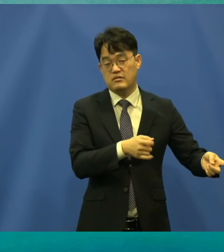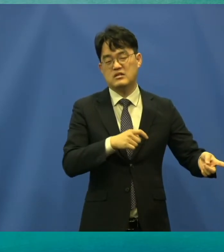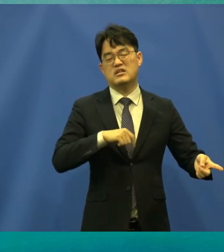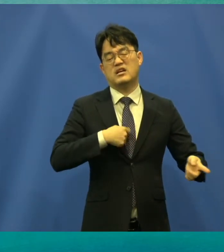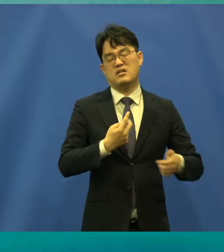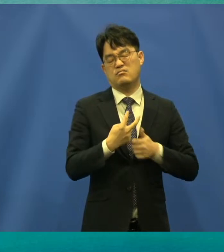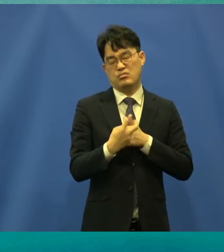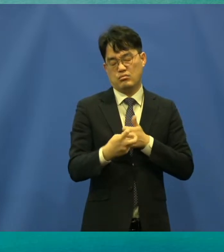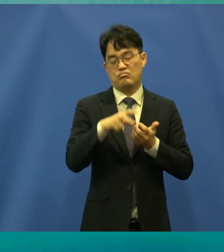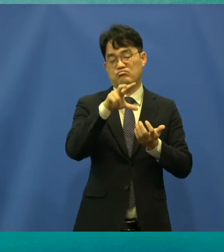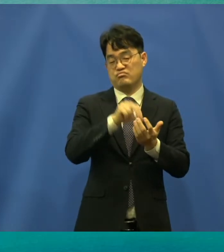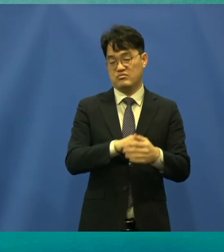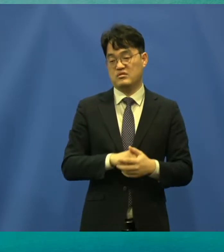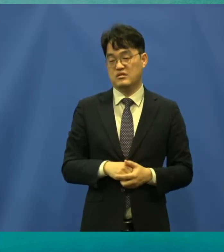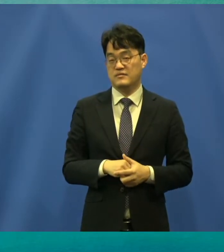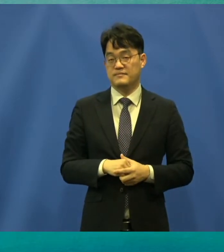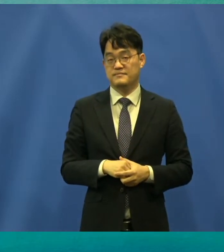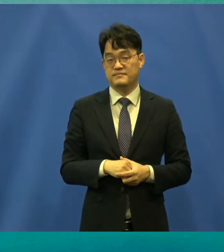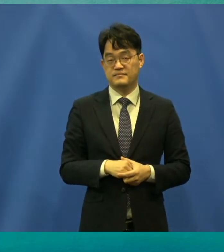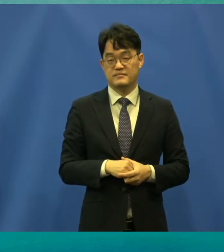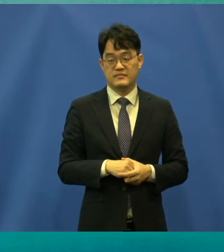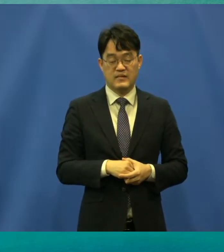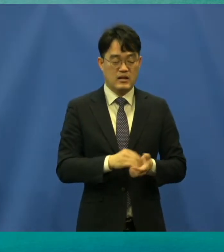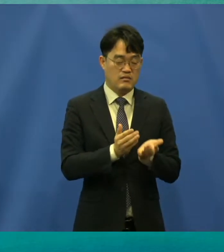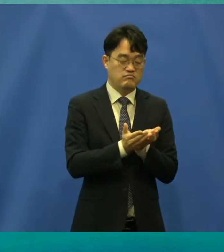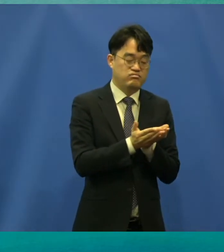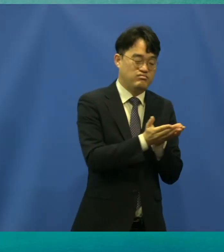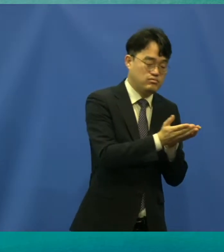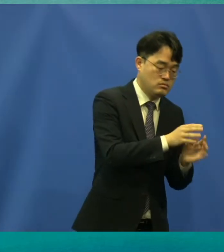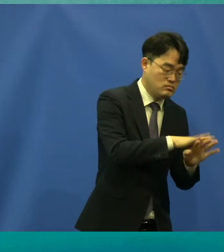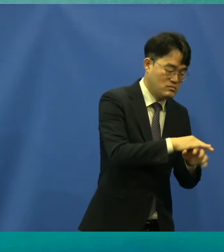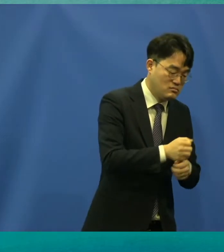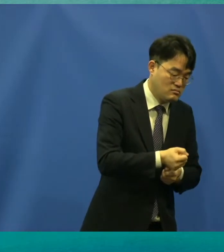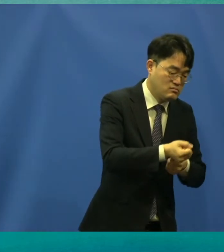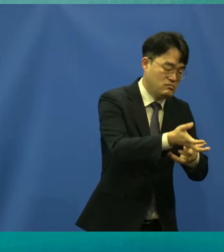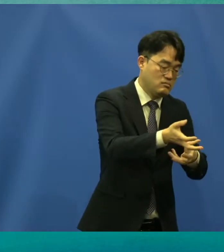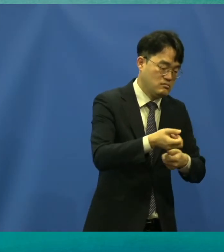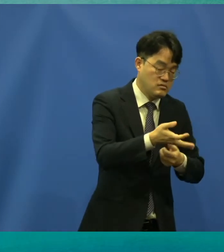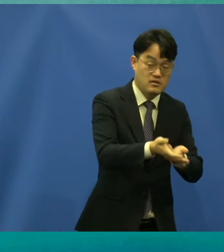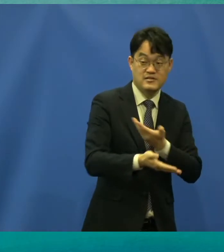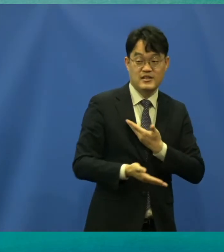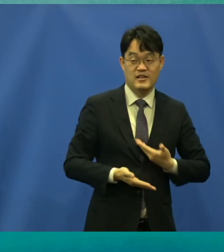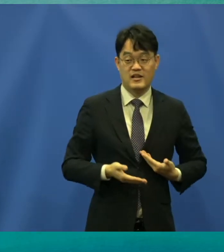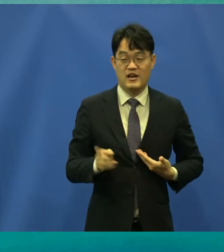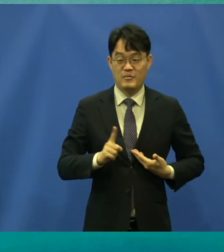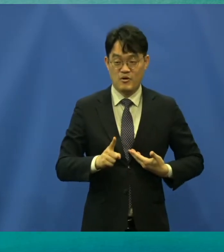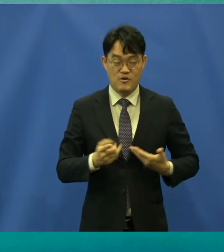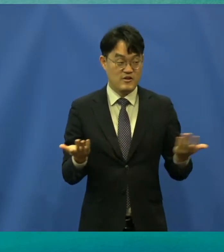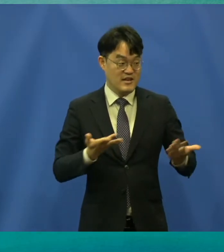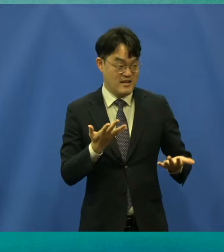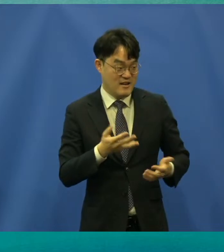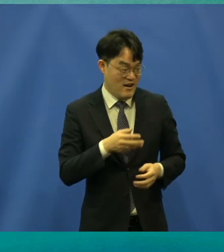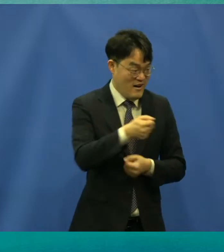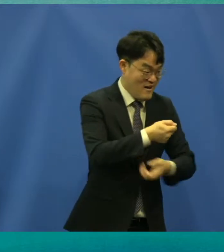디베랴 바닷가로 갔던 베드로와 제자들은 이제 완전히 의욕을 상실했습니다.